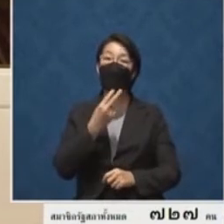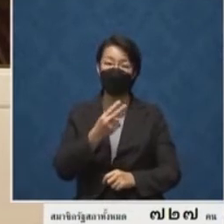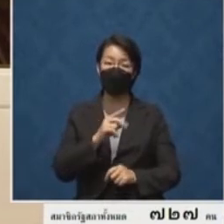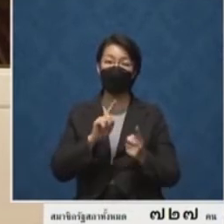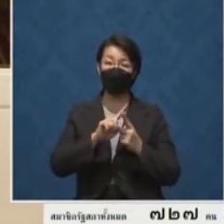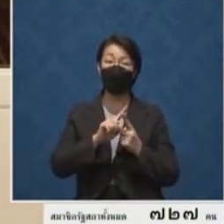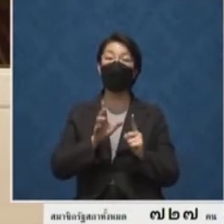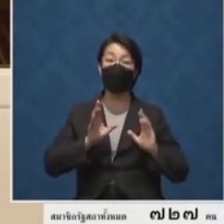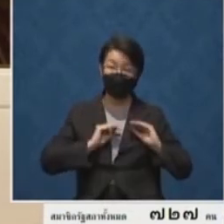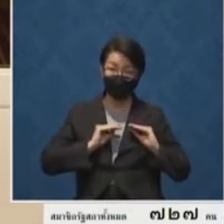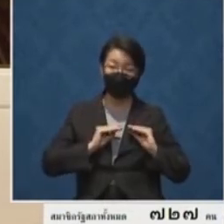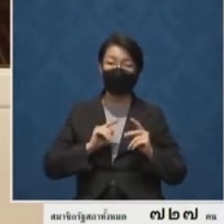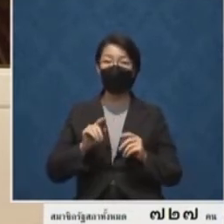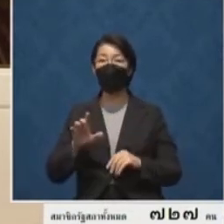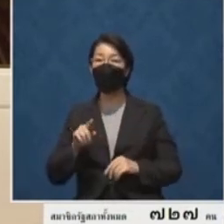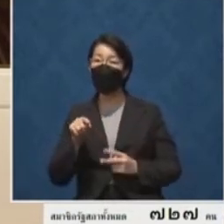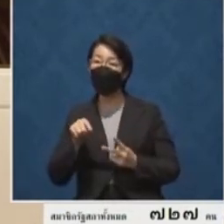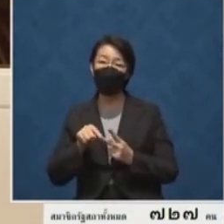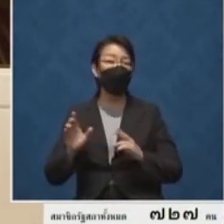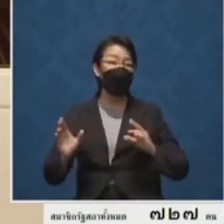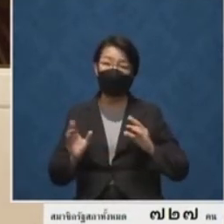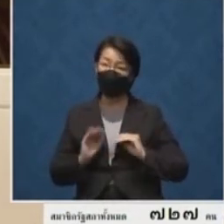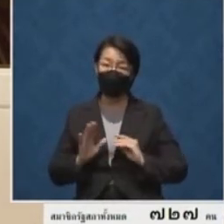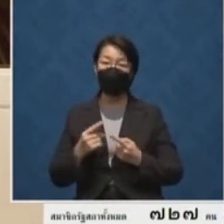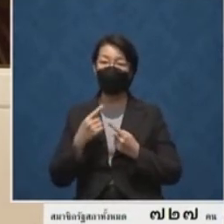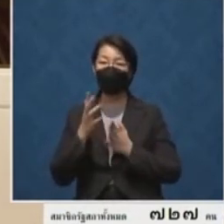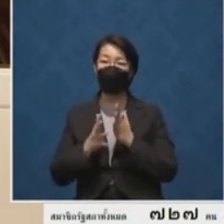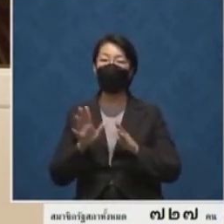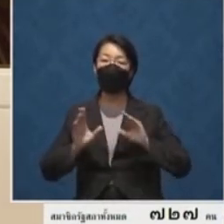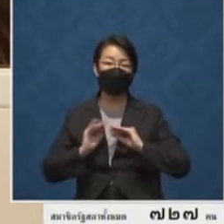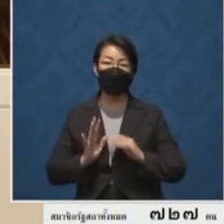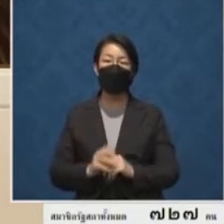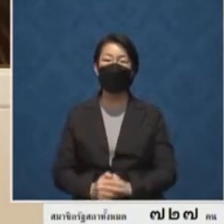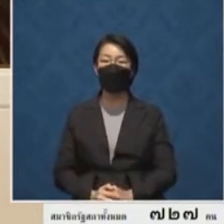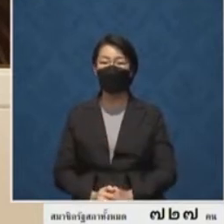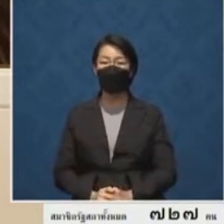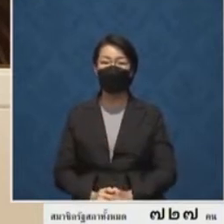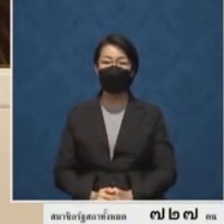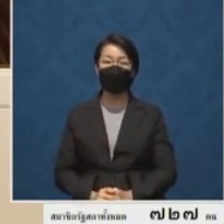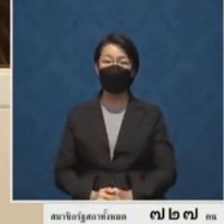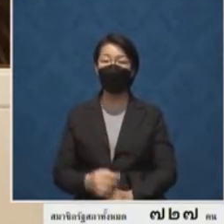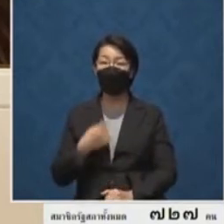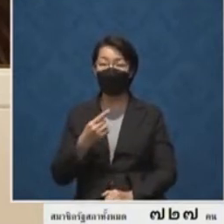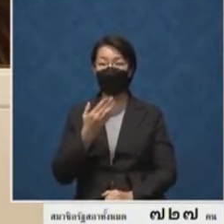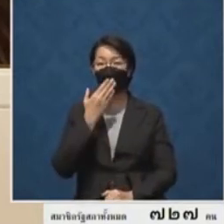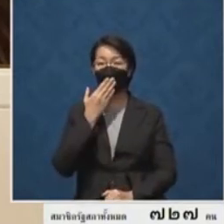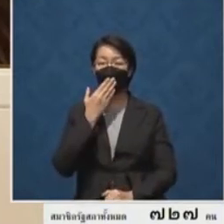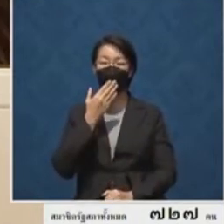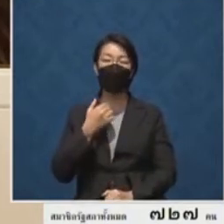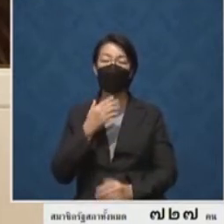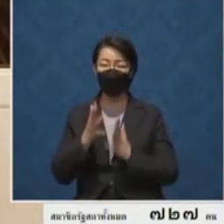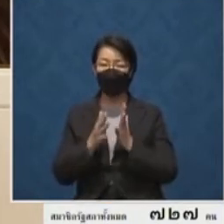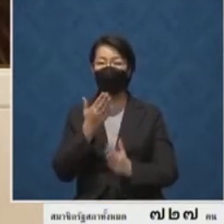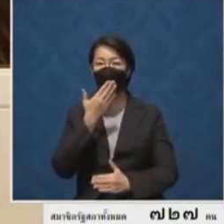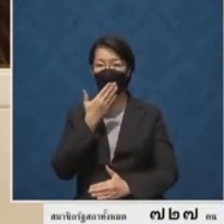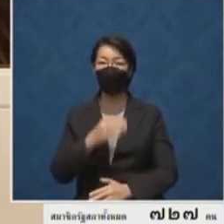การผู้ใดเห็นว่าไม่ควรรับหลักการกรุณากล่าวคำว่าไม่รับหลักการผู้ใดเห็นควรงดออกเสียงกรุณากล่าวค